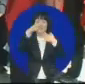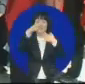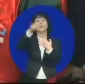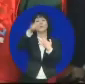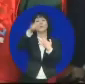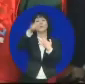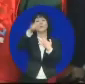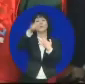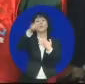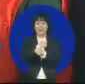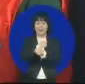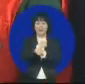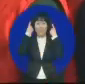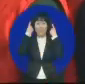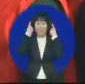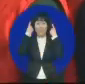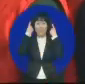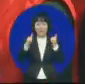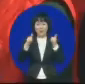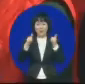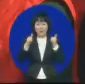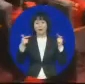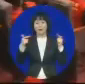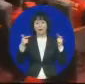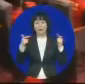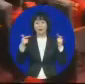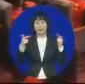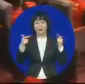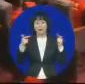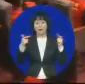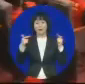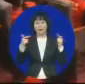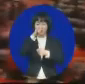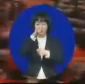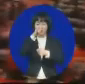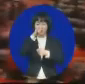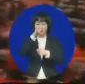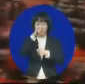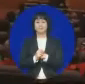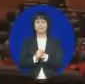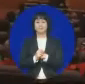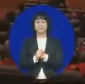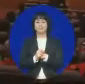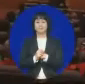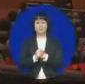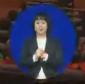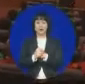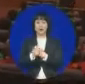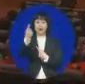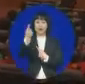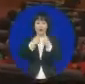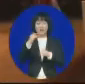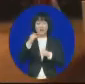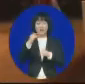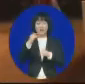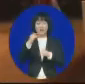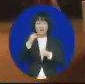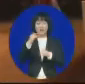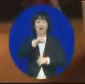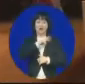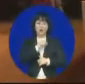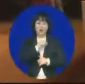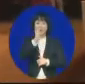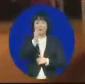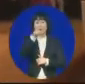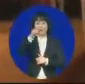짜여진 것으로 관광객 구성과 여행 일정 등에 따라 다채롭게 운영됩니다 방문객들은 시청과 c 유입을